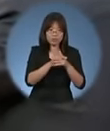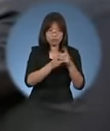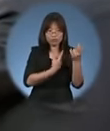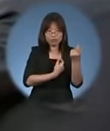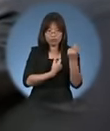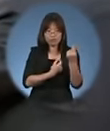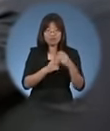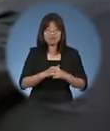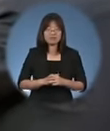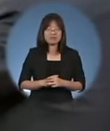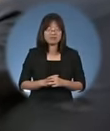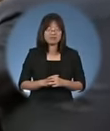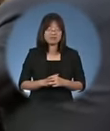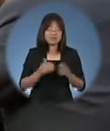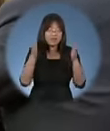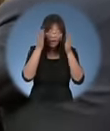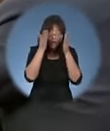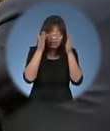예.